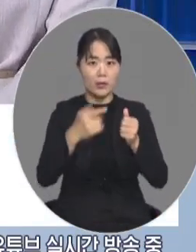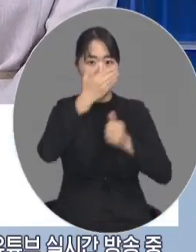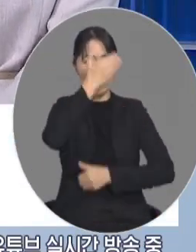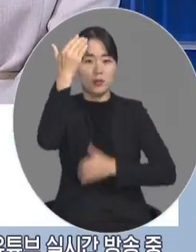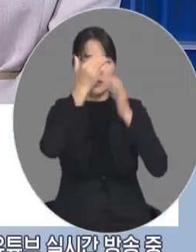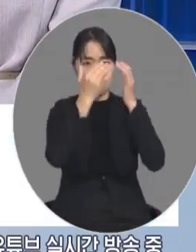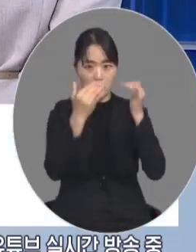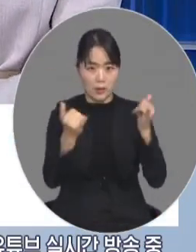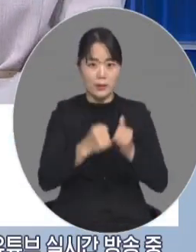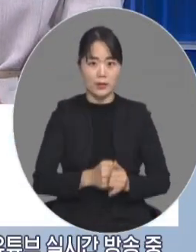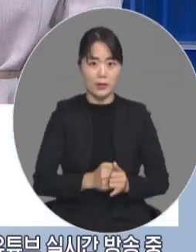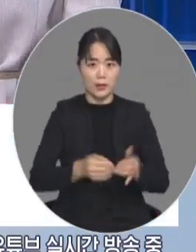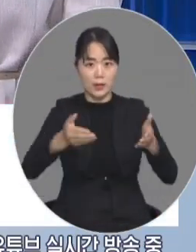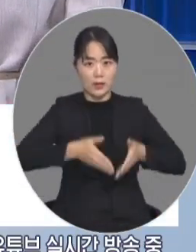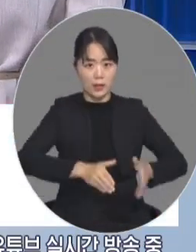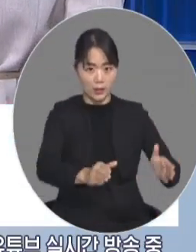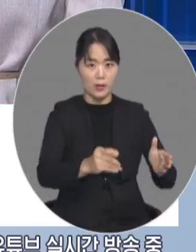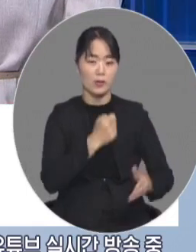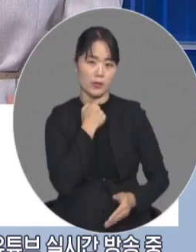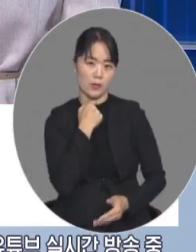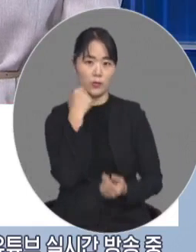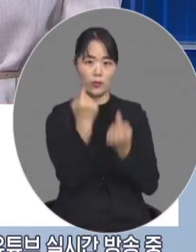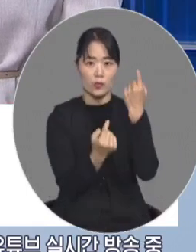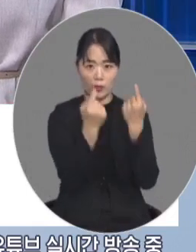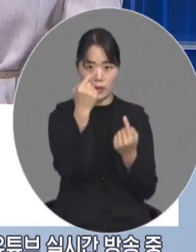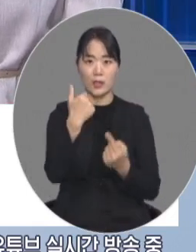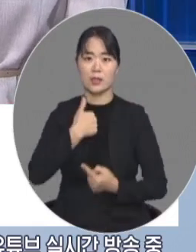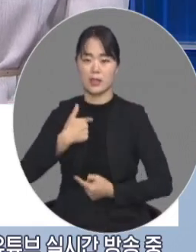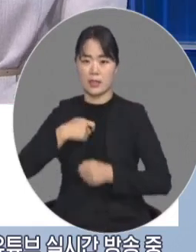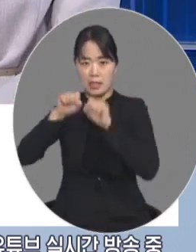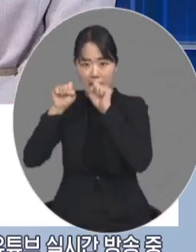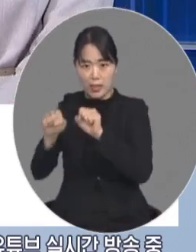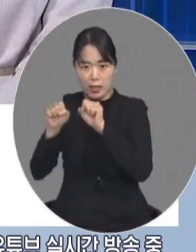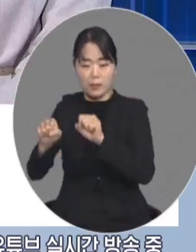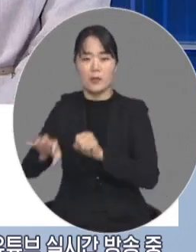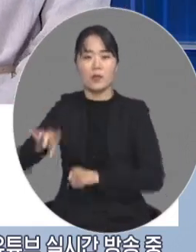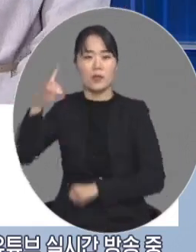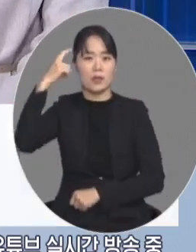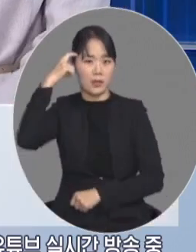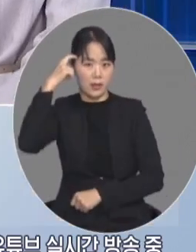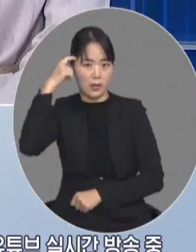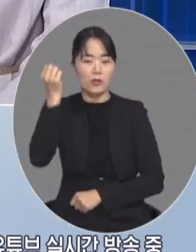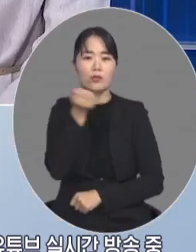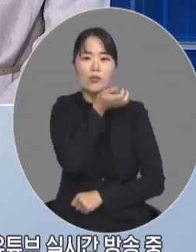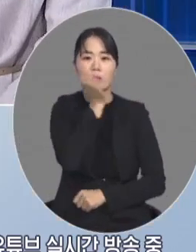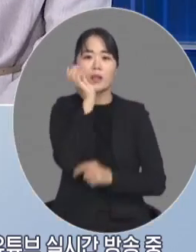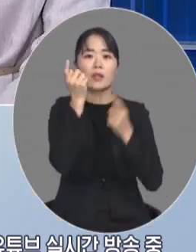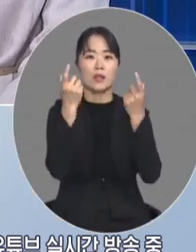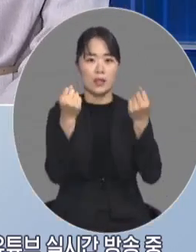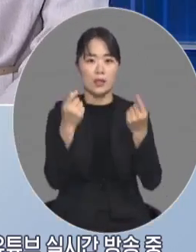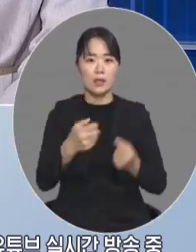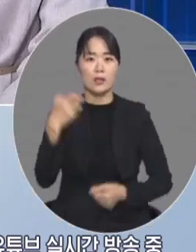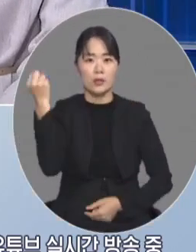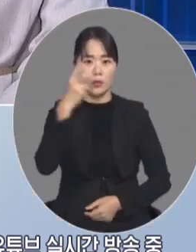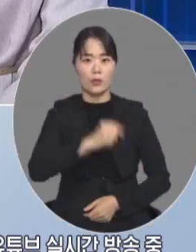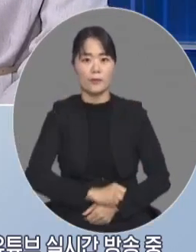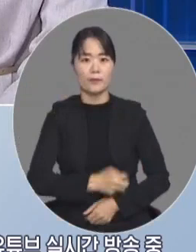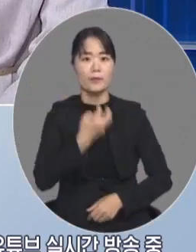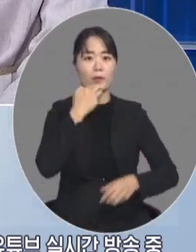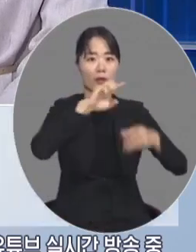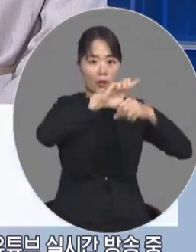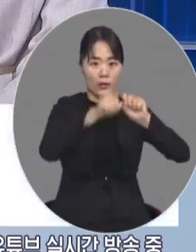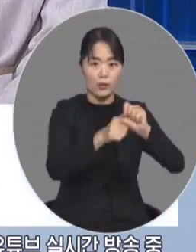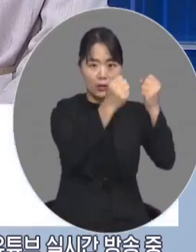많이 나오고 있습니다. 네. 이런 게 결혼하지 않고 아이 낳지 않는 문화를 만든다는 건데요. 대기업 취업이나 수도권 정착만이